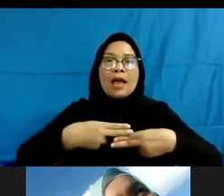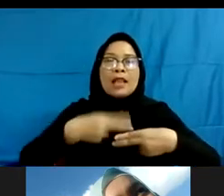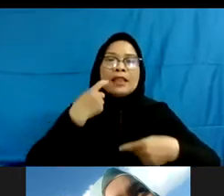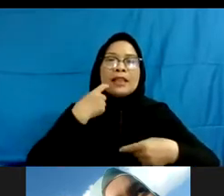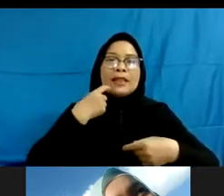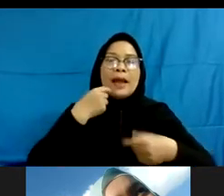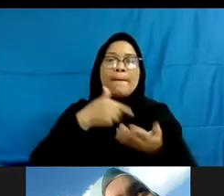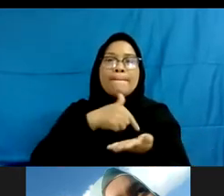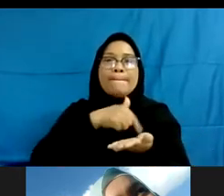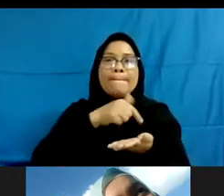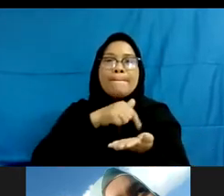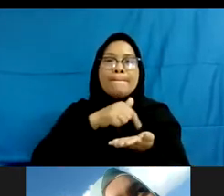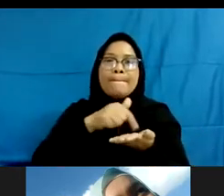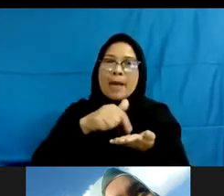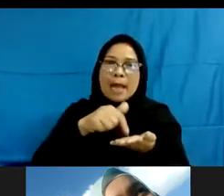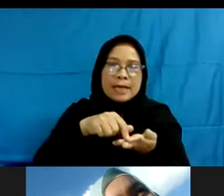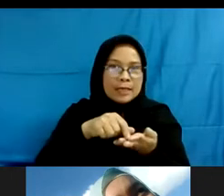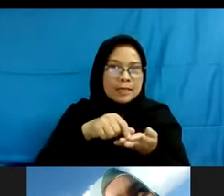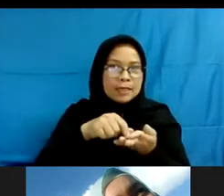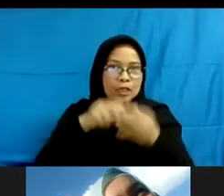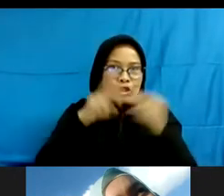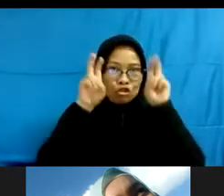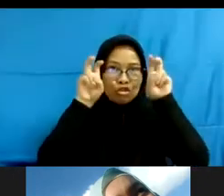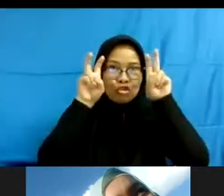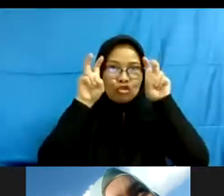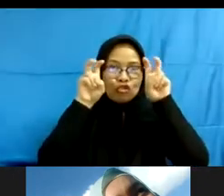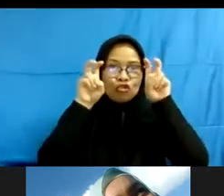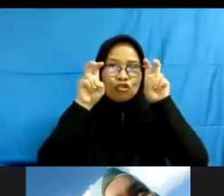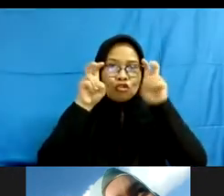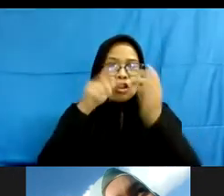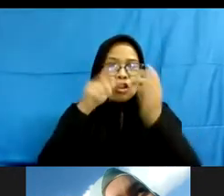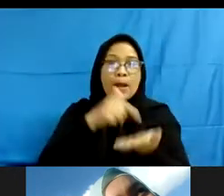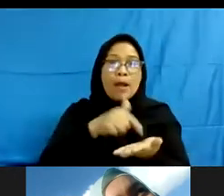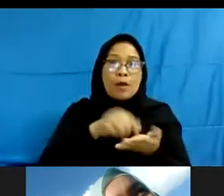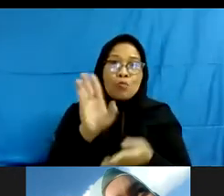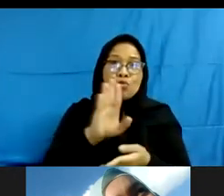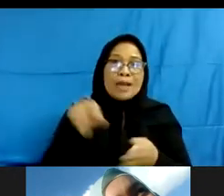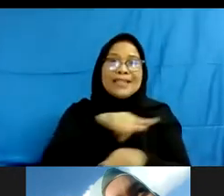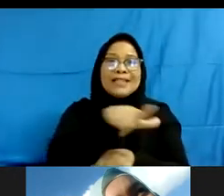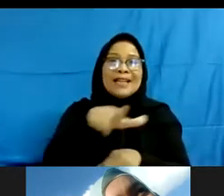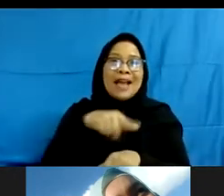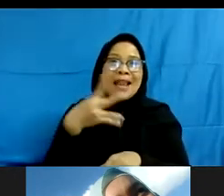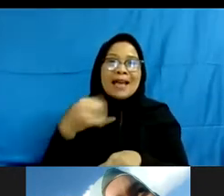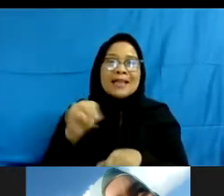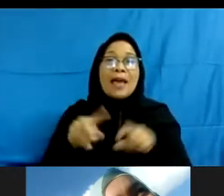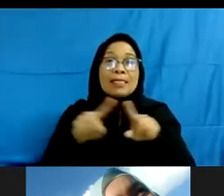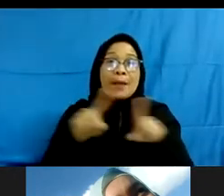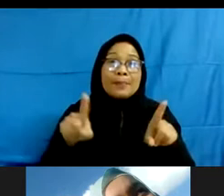dengan Braille. Jadi judulnya itu Braille bukan segalanya, tapi segalanya itu bermula dari